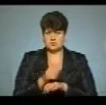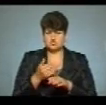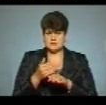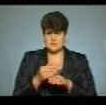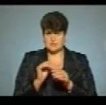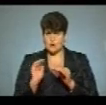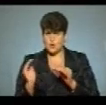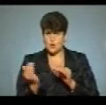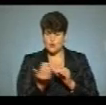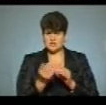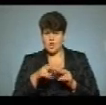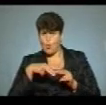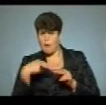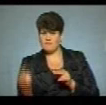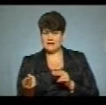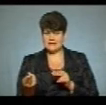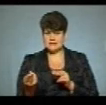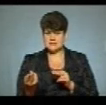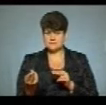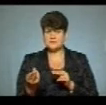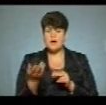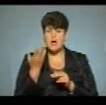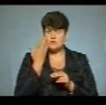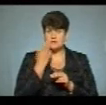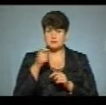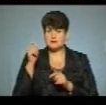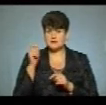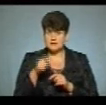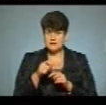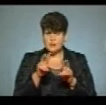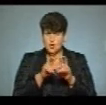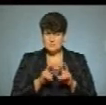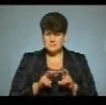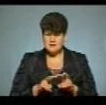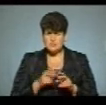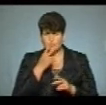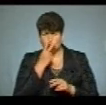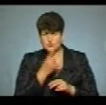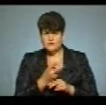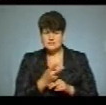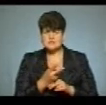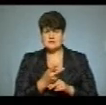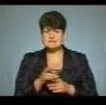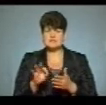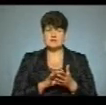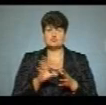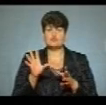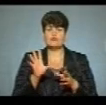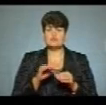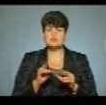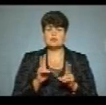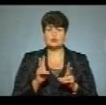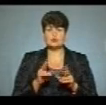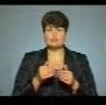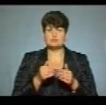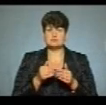огородження обвалилося, але коли ми під'їхали для обстеження подивитися і дати попередження, зразу всі там, ніхто квартири